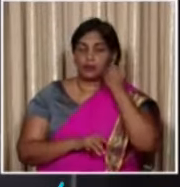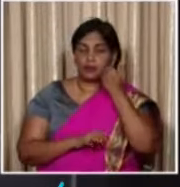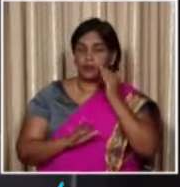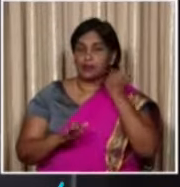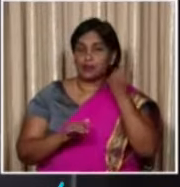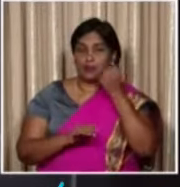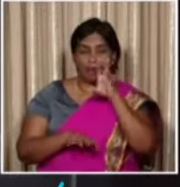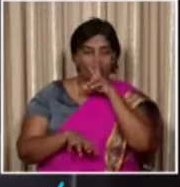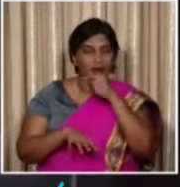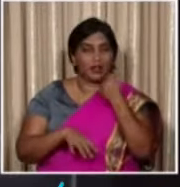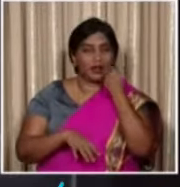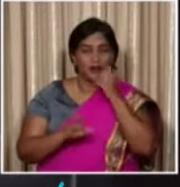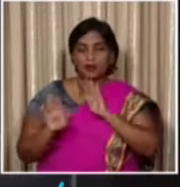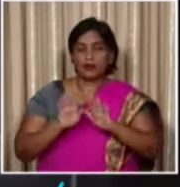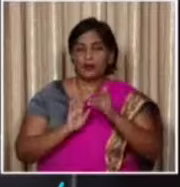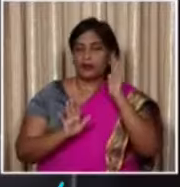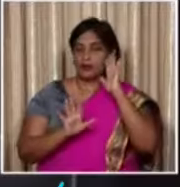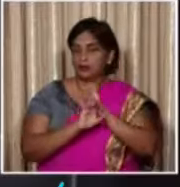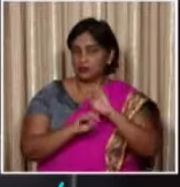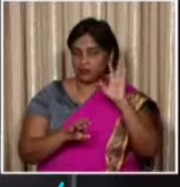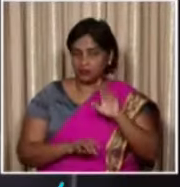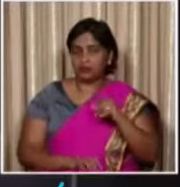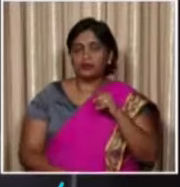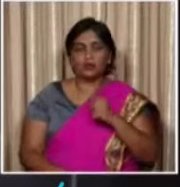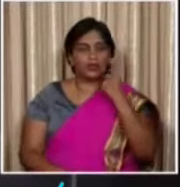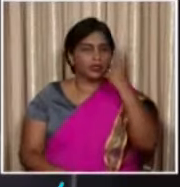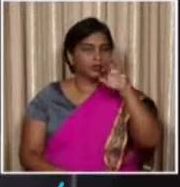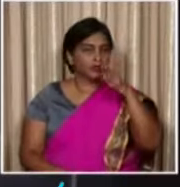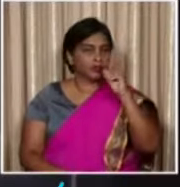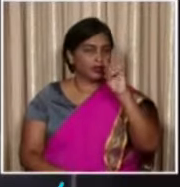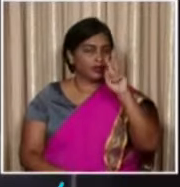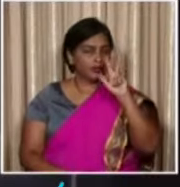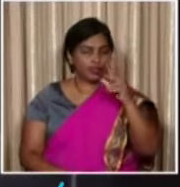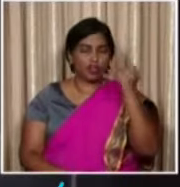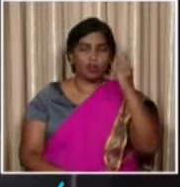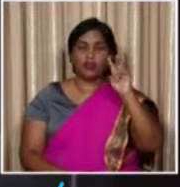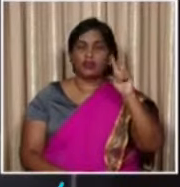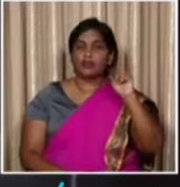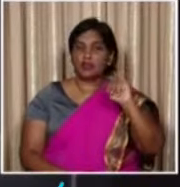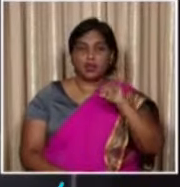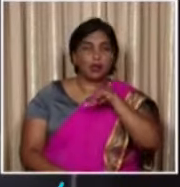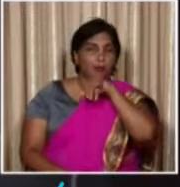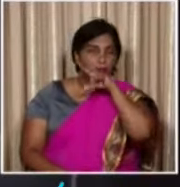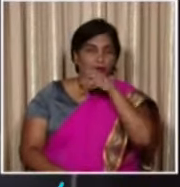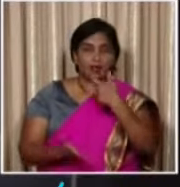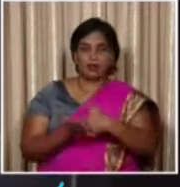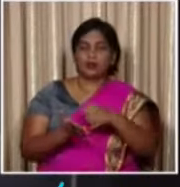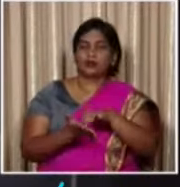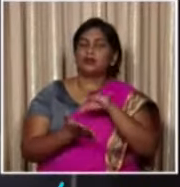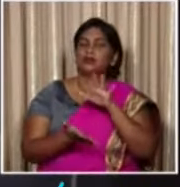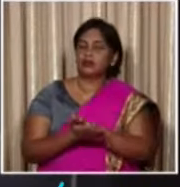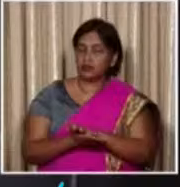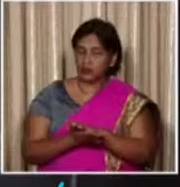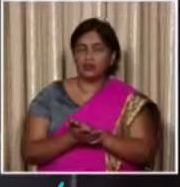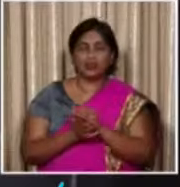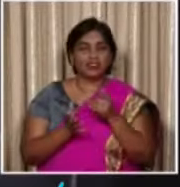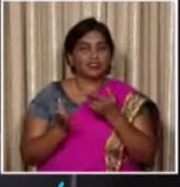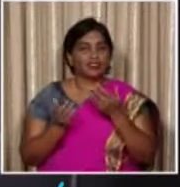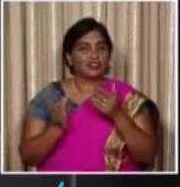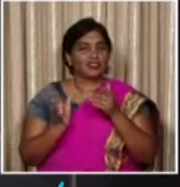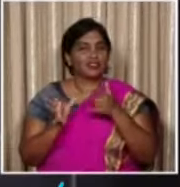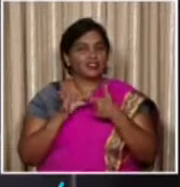පාලනය කිරීම පිළිබඳ නියෝග නිකුත් කර ඇති අතර 1938 අංක 26 දරන බල්ලන් ලියාපංච කිරීමේ ආඥා පනතේ සුරතල් සුනකින් ලියාපංච කිරීම